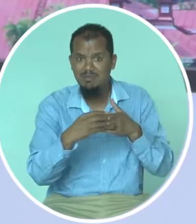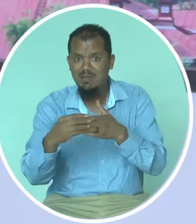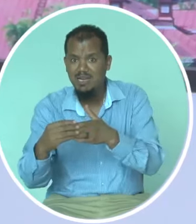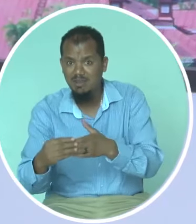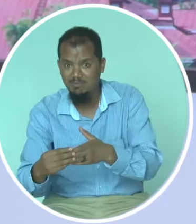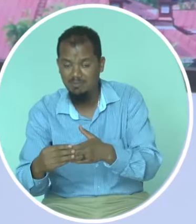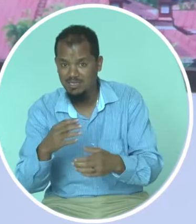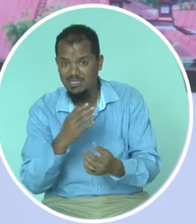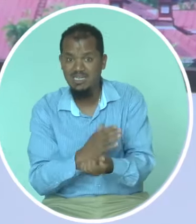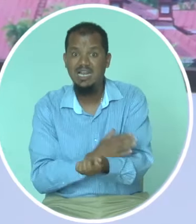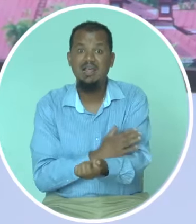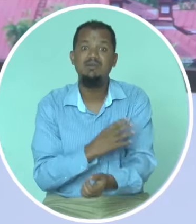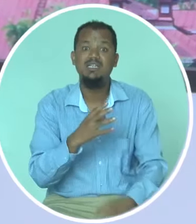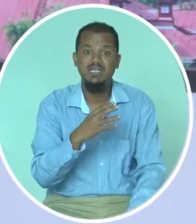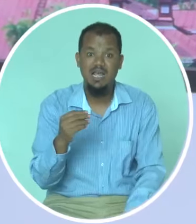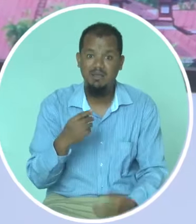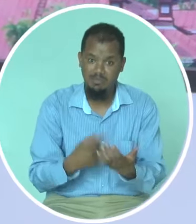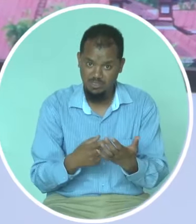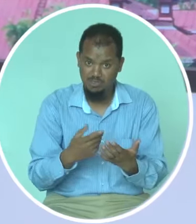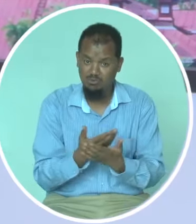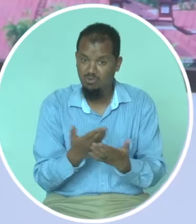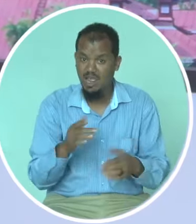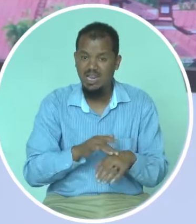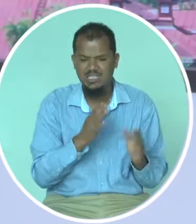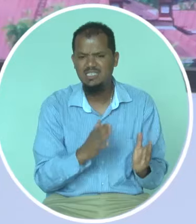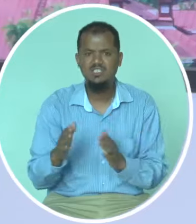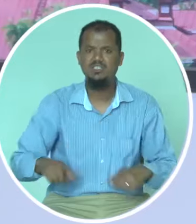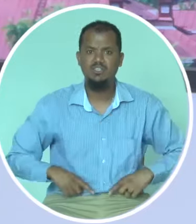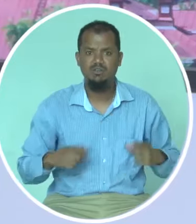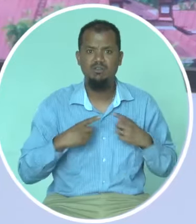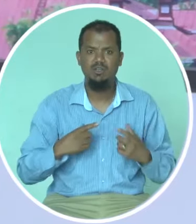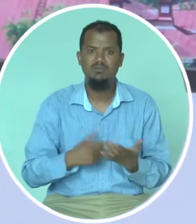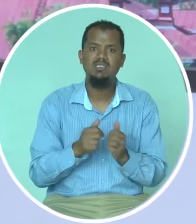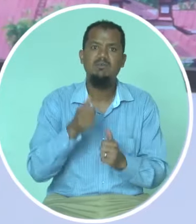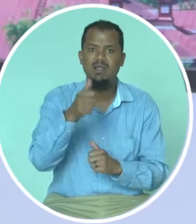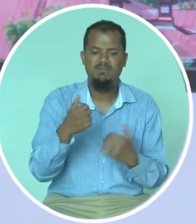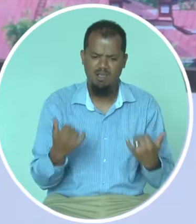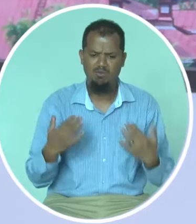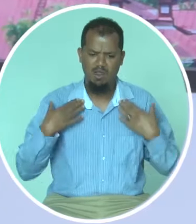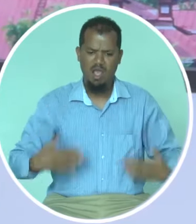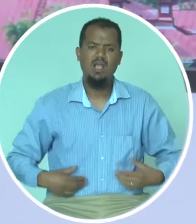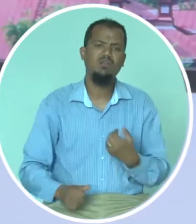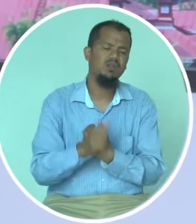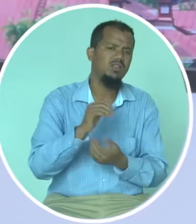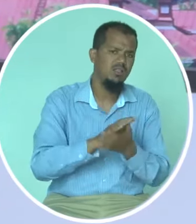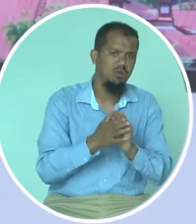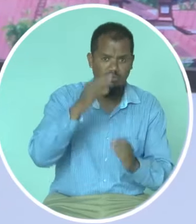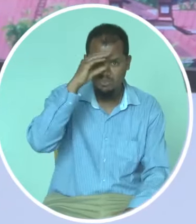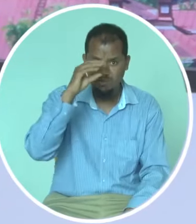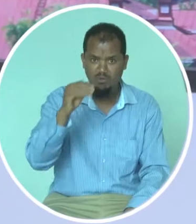ክህሎት ለማዳበር እና ሁላችንም ለዚህ ጉዳይ ዝግጅት እንዲኖረን ከዛ ባለፈ ደግሞ አሁን አካል ጉዳተኛ ለሆኑ